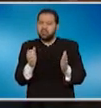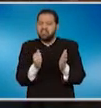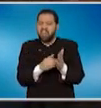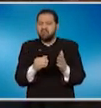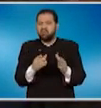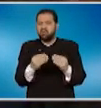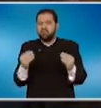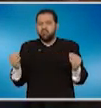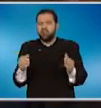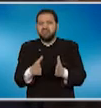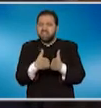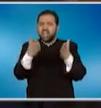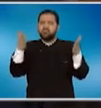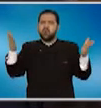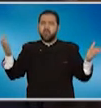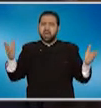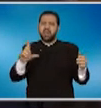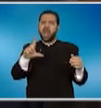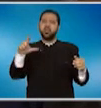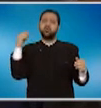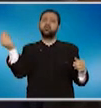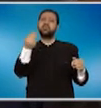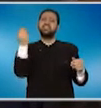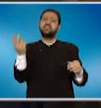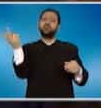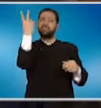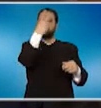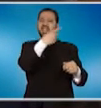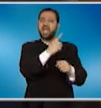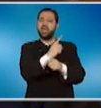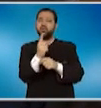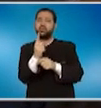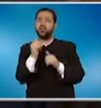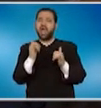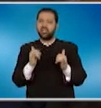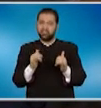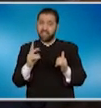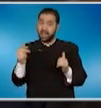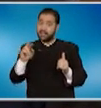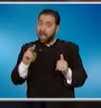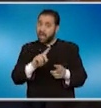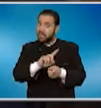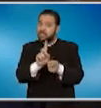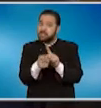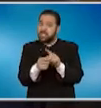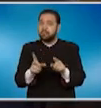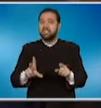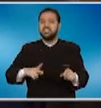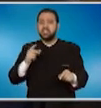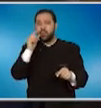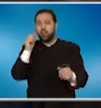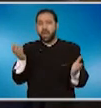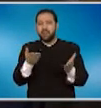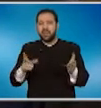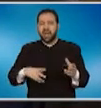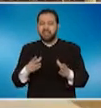necesare revelații deosebite ca să perceapă sau să înțeleagă lucrul acesta. În schimb, există și oameni care sunt